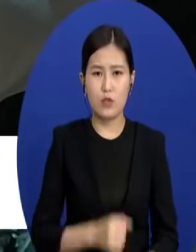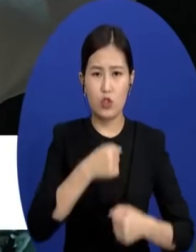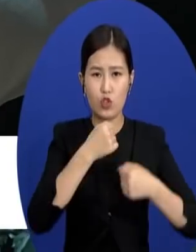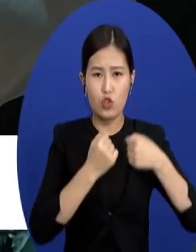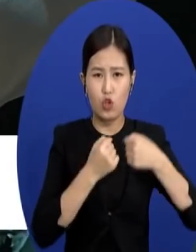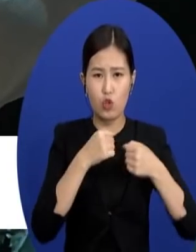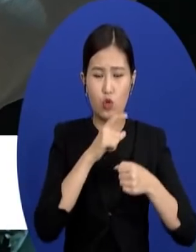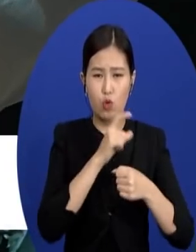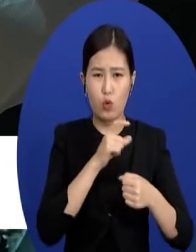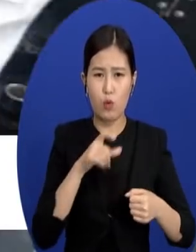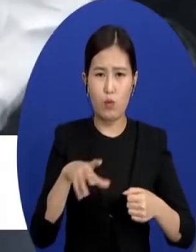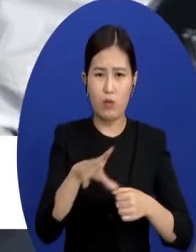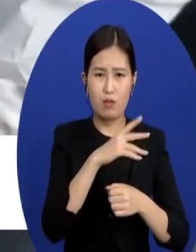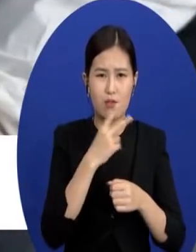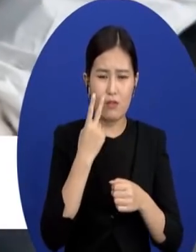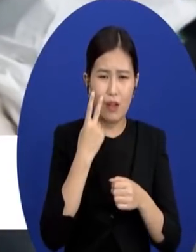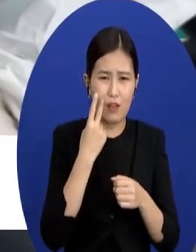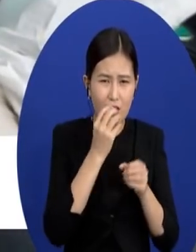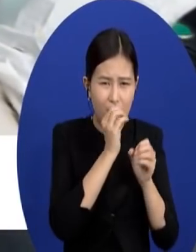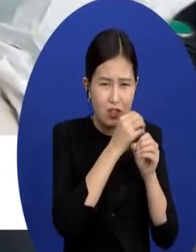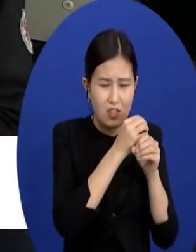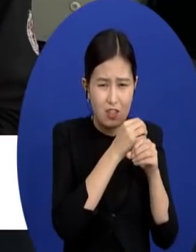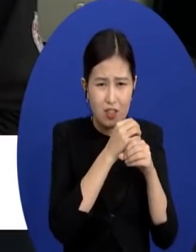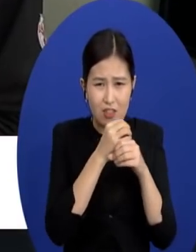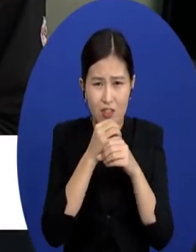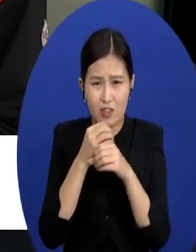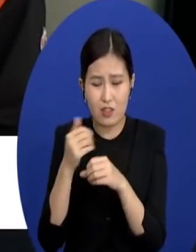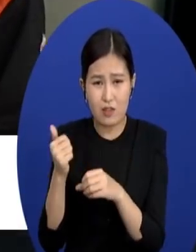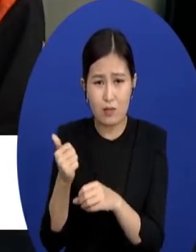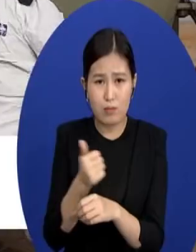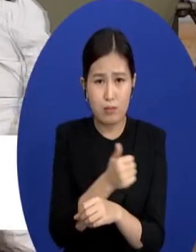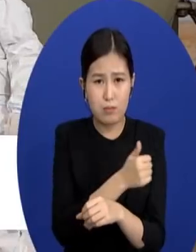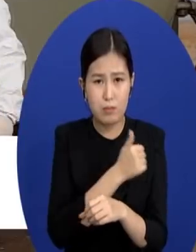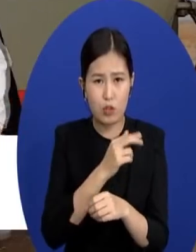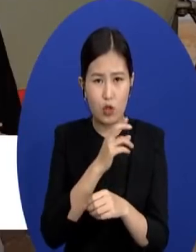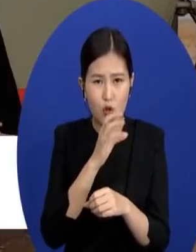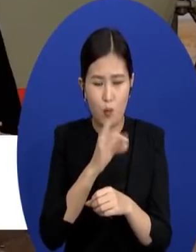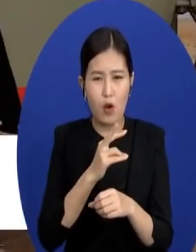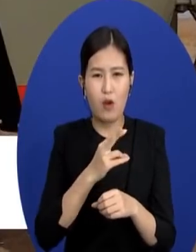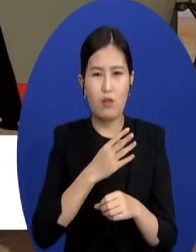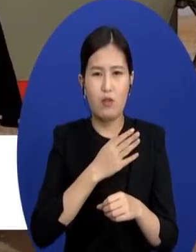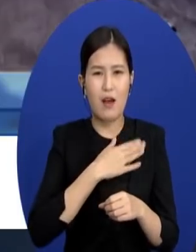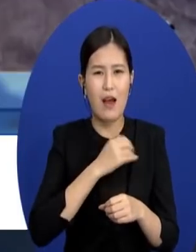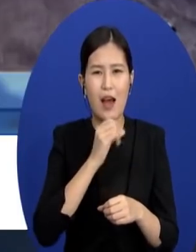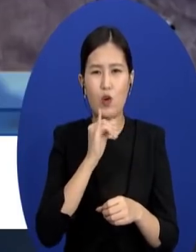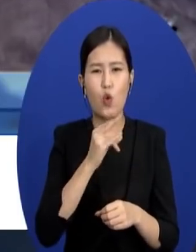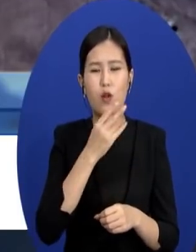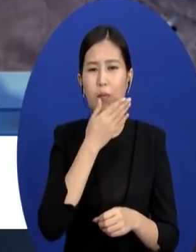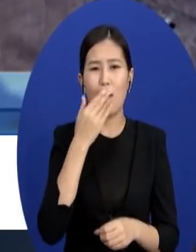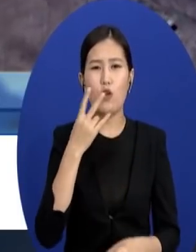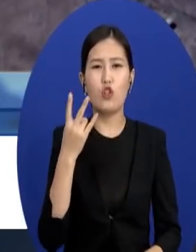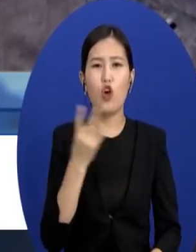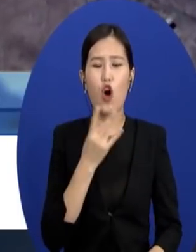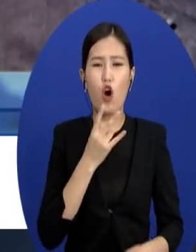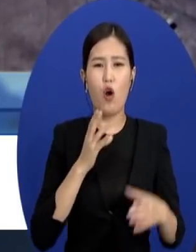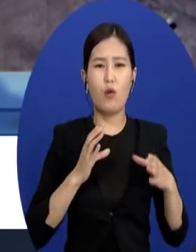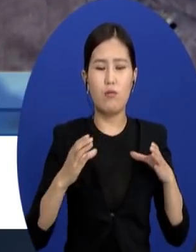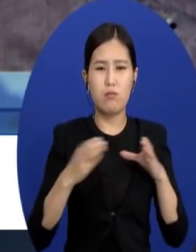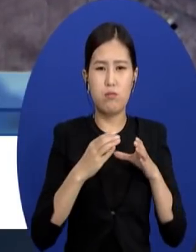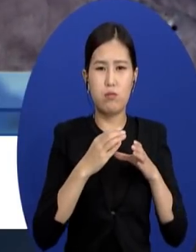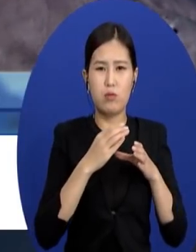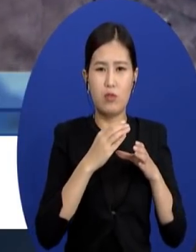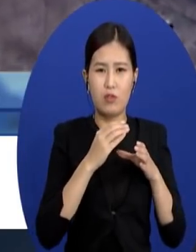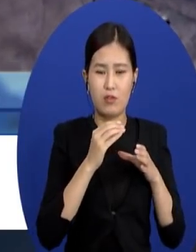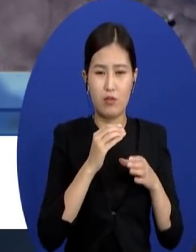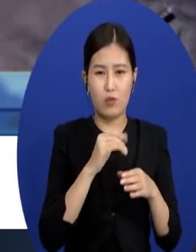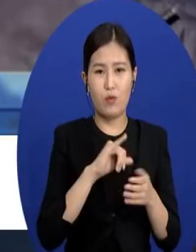үндсэндээ шинжилгээнд хамруулснаар бид нар бүтэн ийм ногоон бүс гэж зарлж хэлж болохоор байгаа. Ер нь бол Хятадын тал